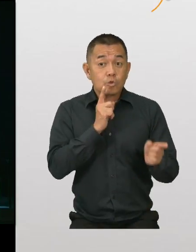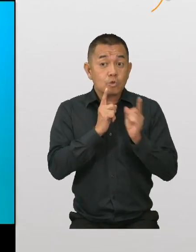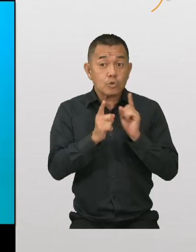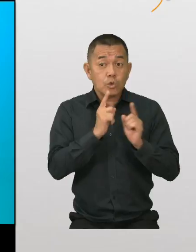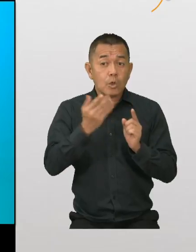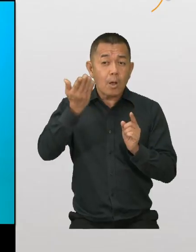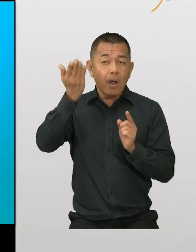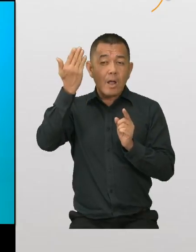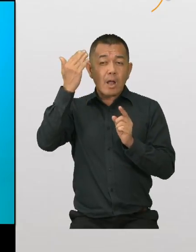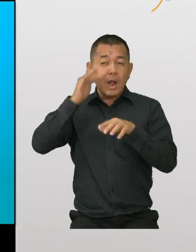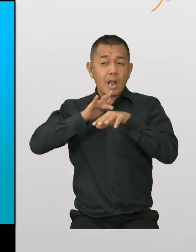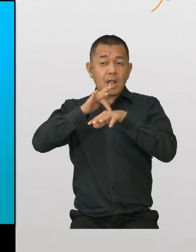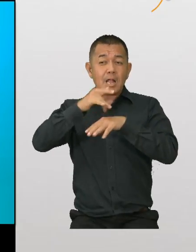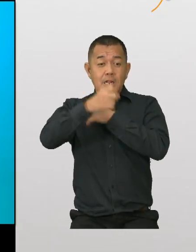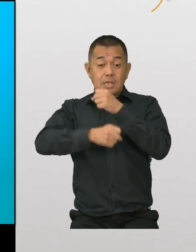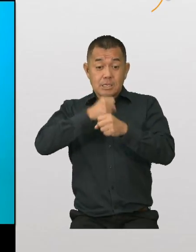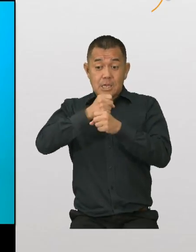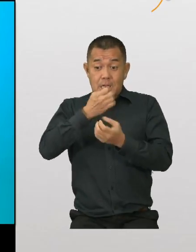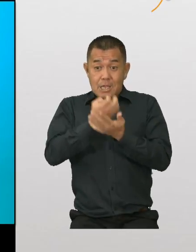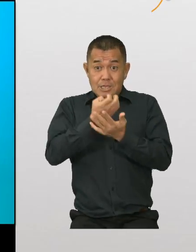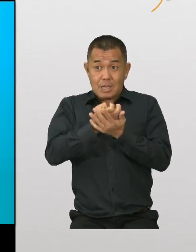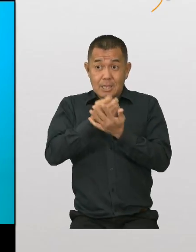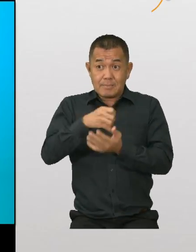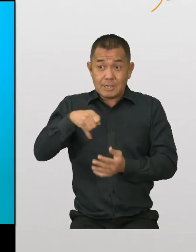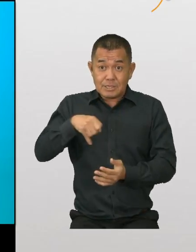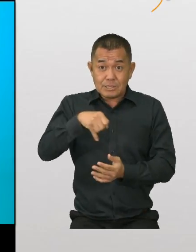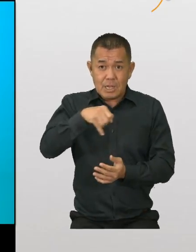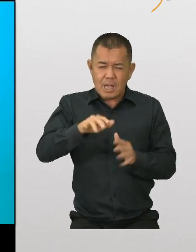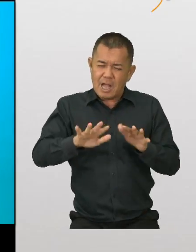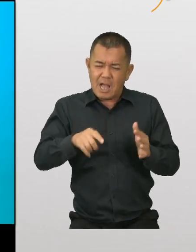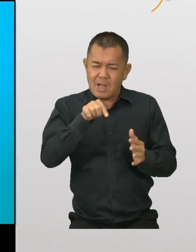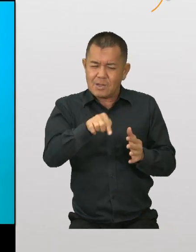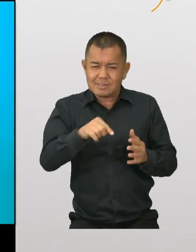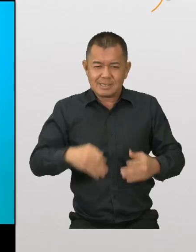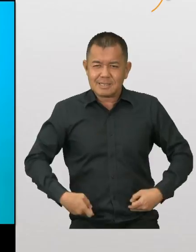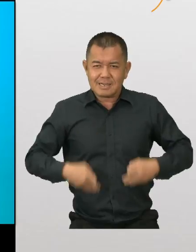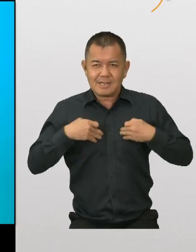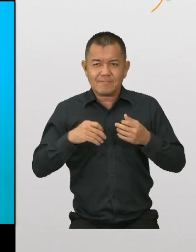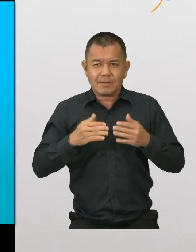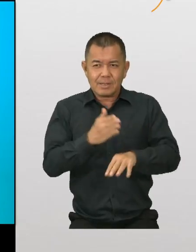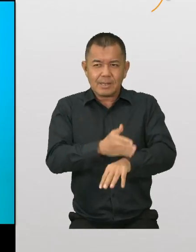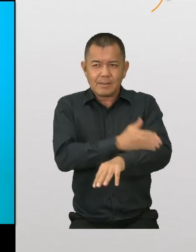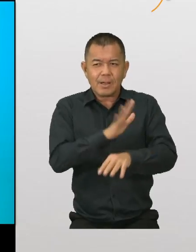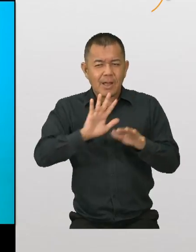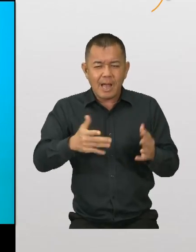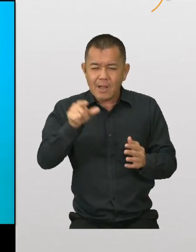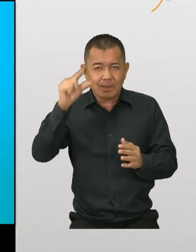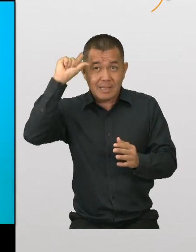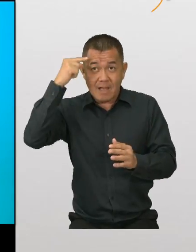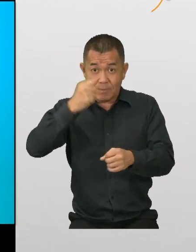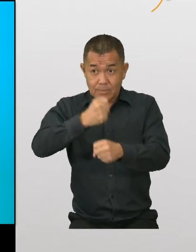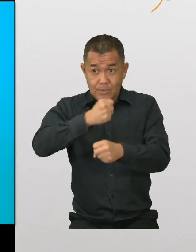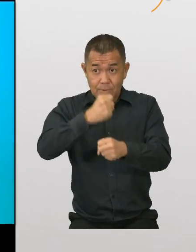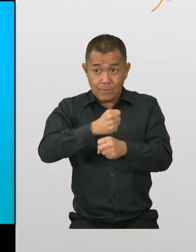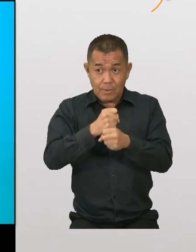economic journey, how our standards of living have improved, and how the government is working with you to cope with the cost of 不 living